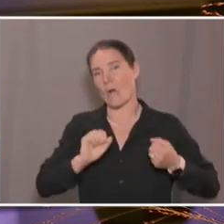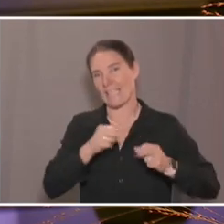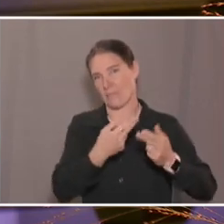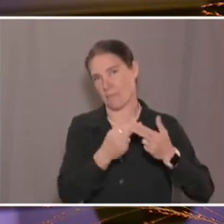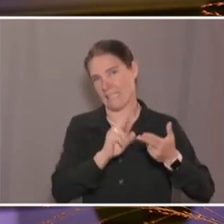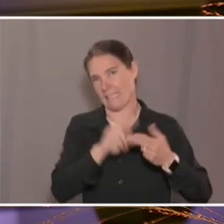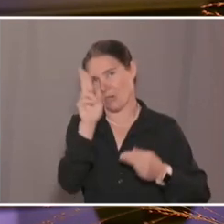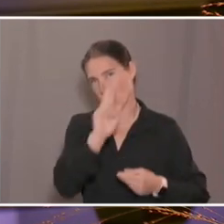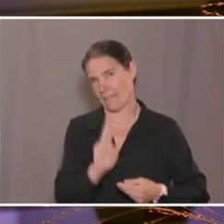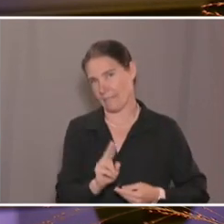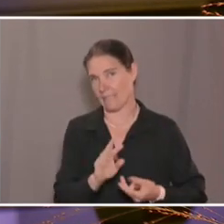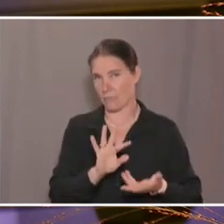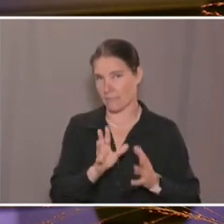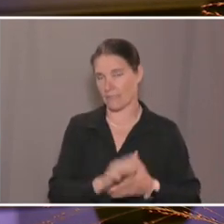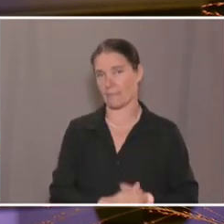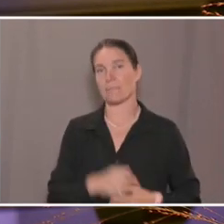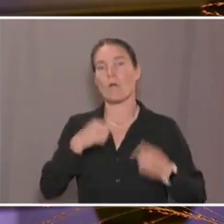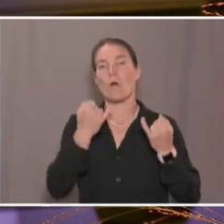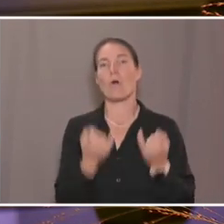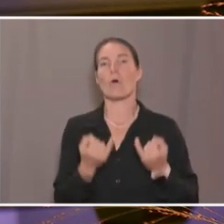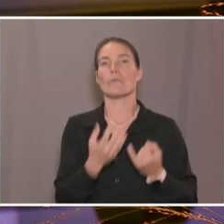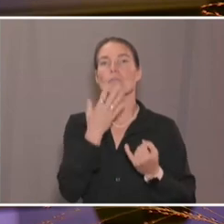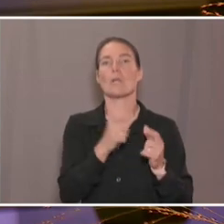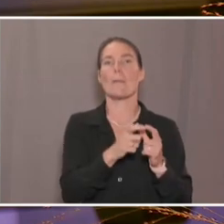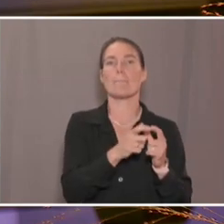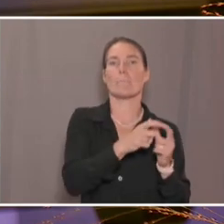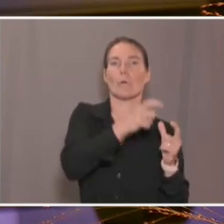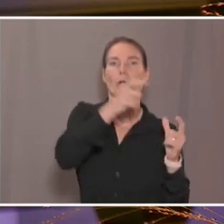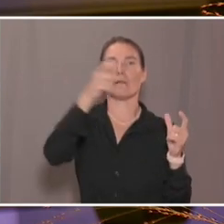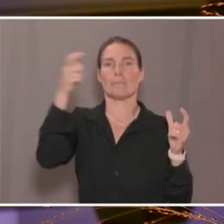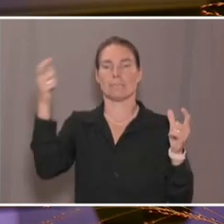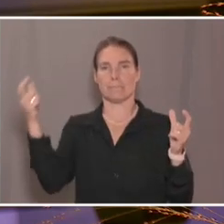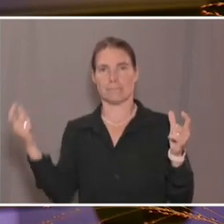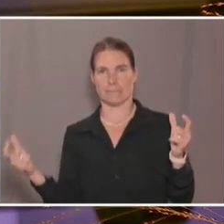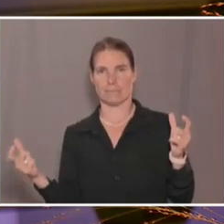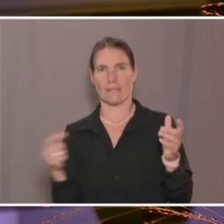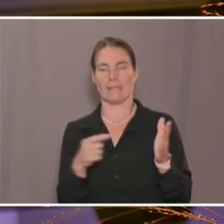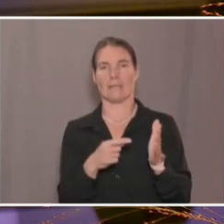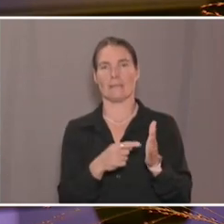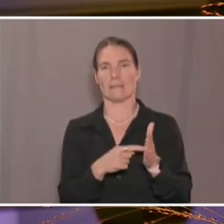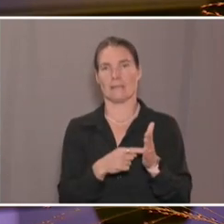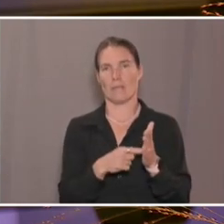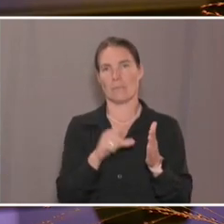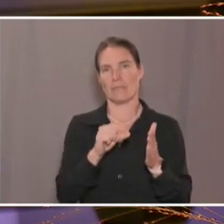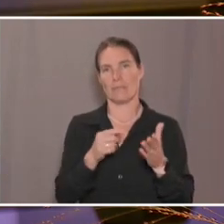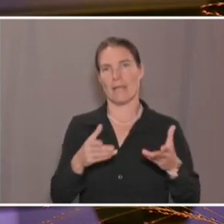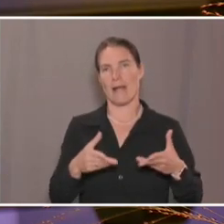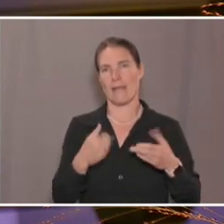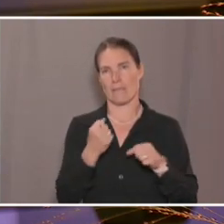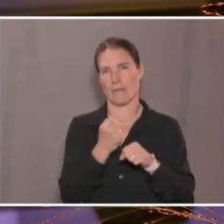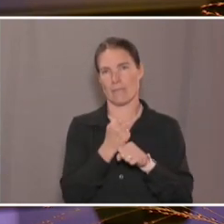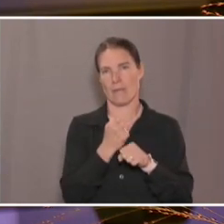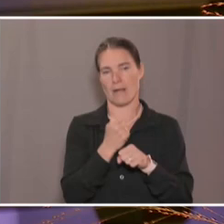Universität sein. Wir wollen heute aber auch eine Brücke bauen und es den Kommenden leichter machen, wenn die dereinst die